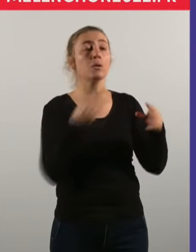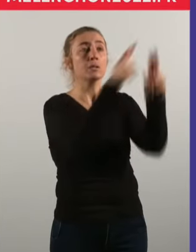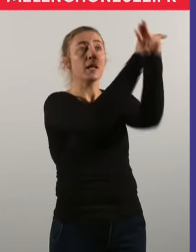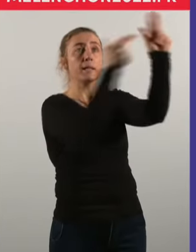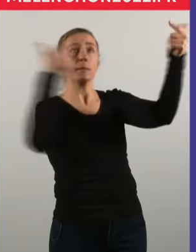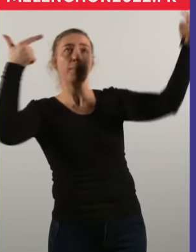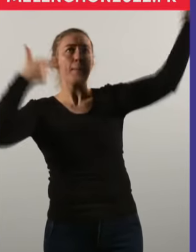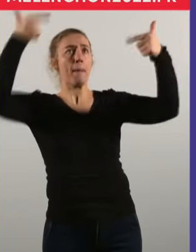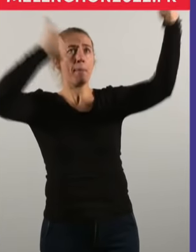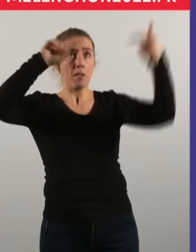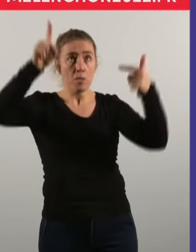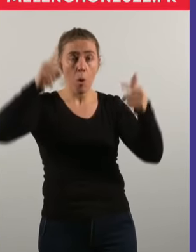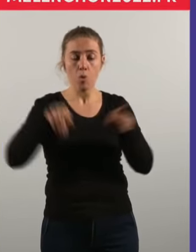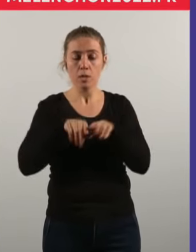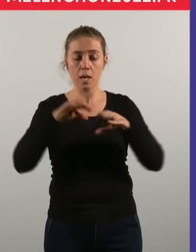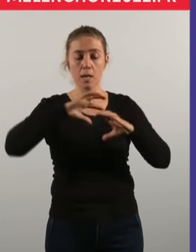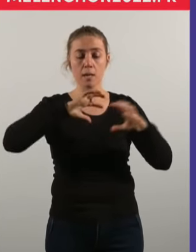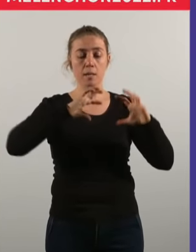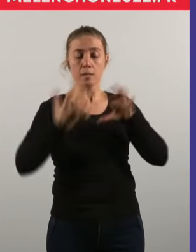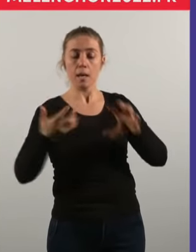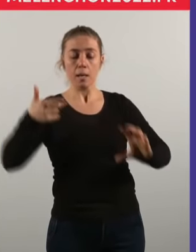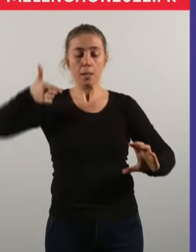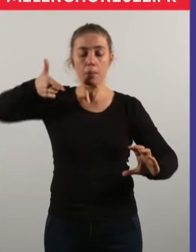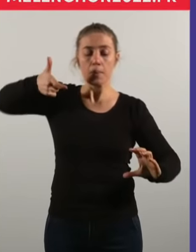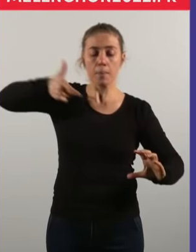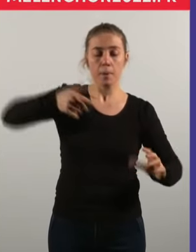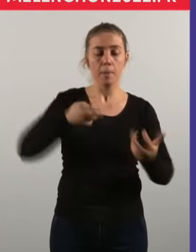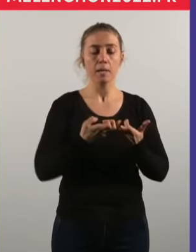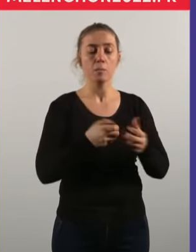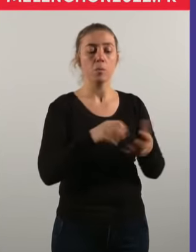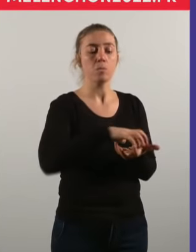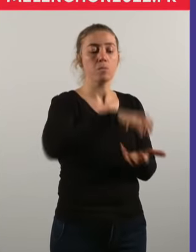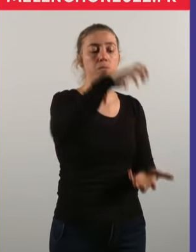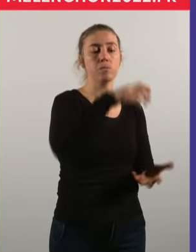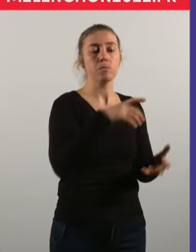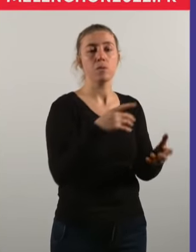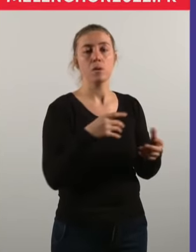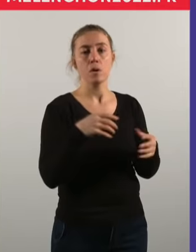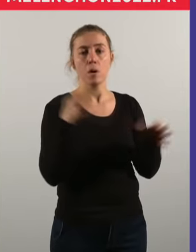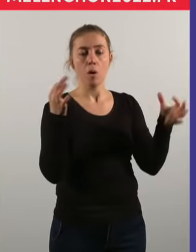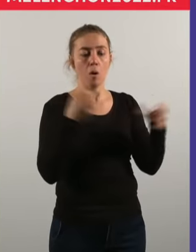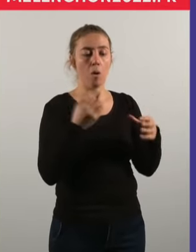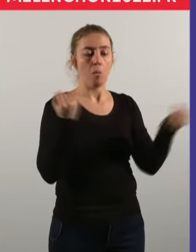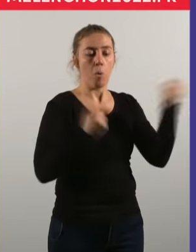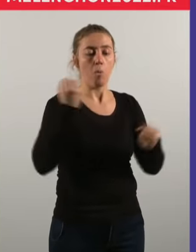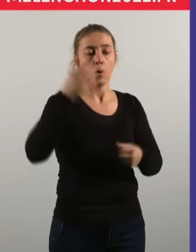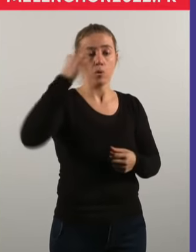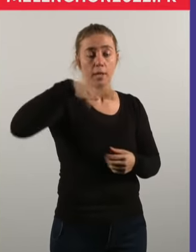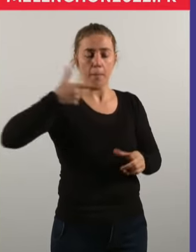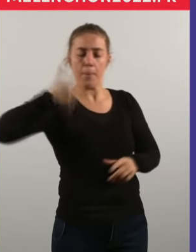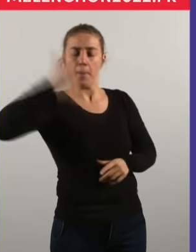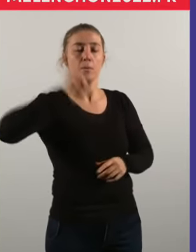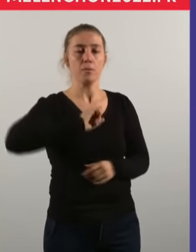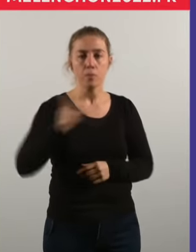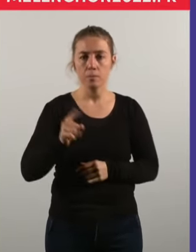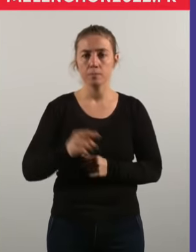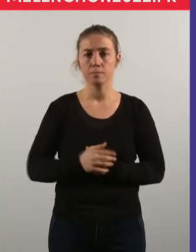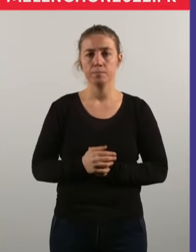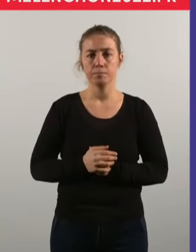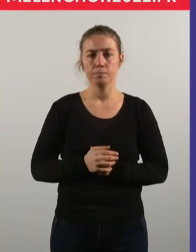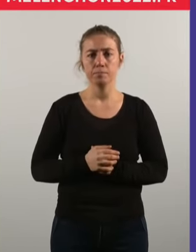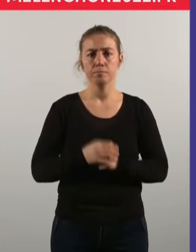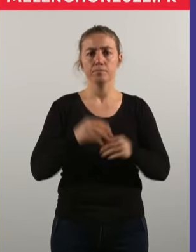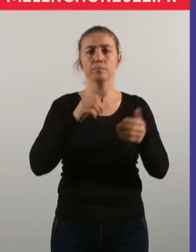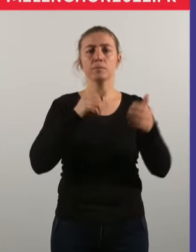de l'espace sur la Terre, par exemple sur le dépôt de bombes nucléaires. Il faut désarmer l'espace. Monsieur Macron a commis une